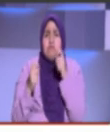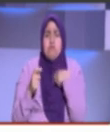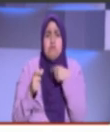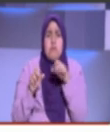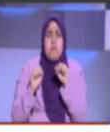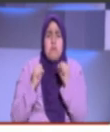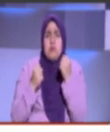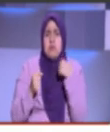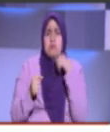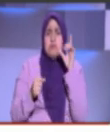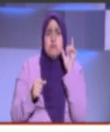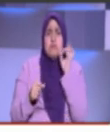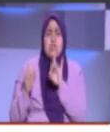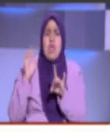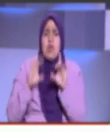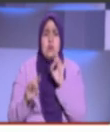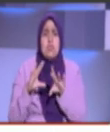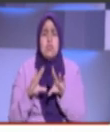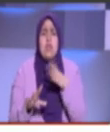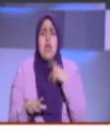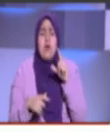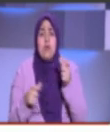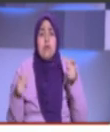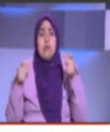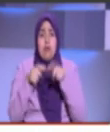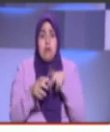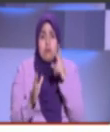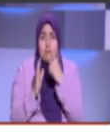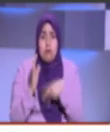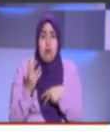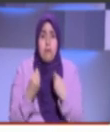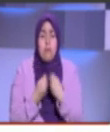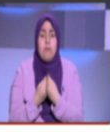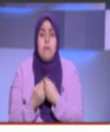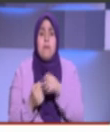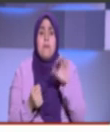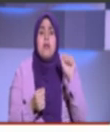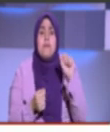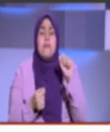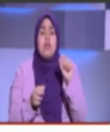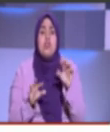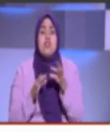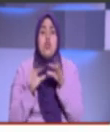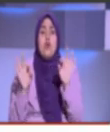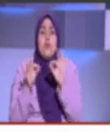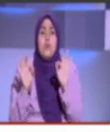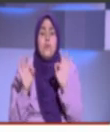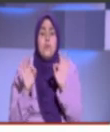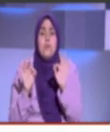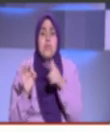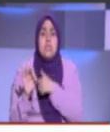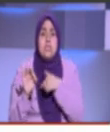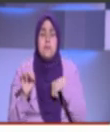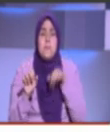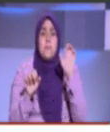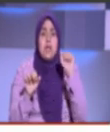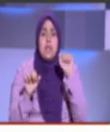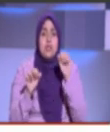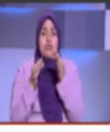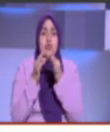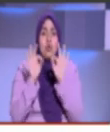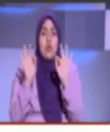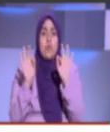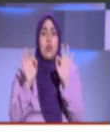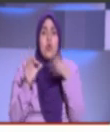ويتطلب الأمر أن يعقد مجلس العموم أو أن ينعقد مجلس العموم؟ هل هناك رغبة في تقديم مثلا